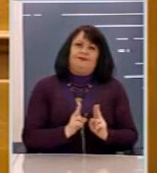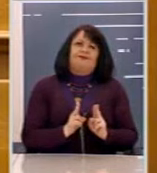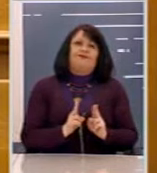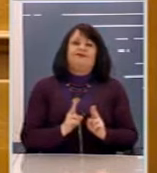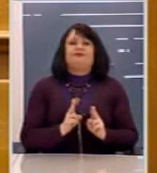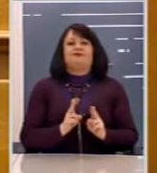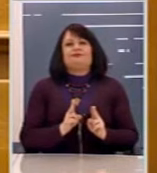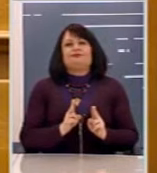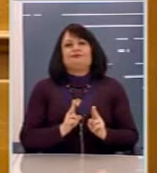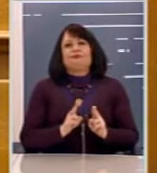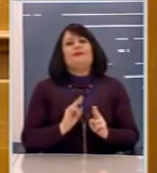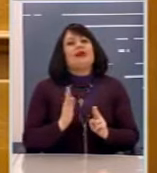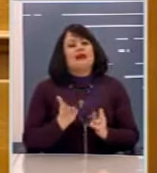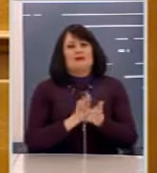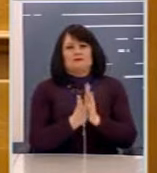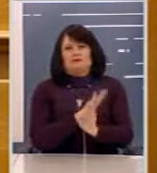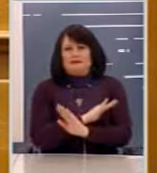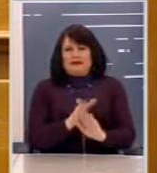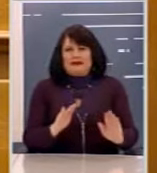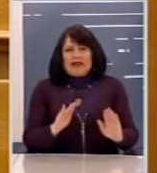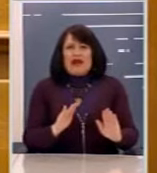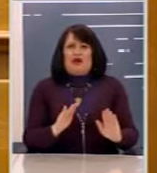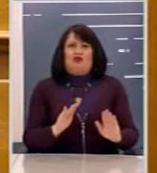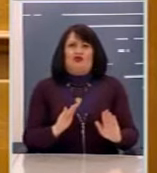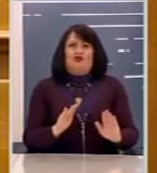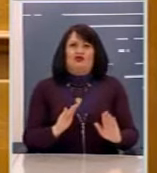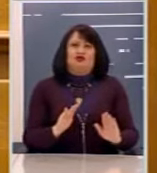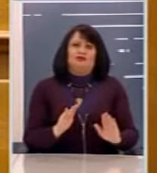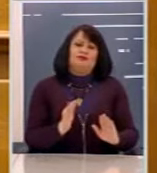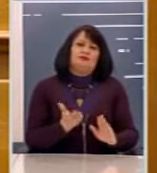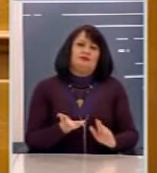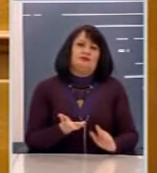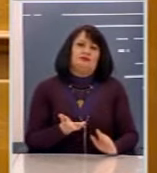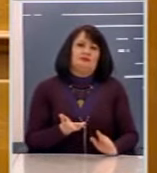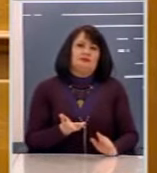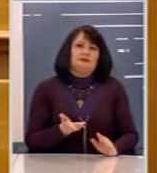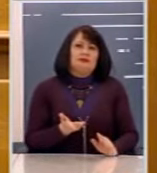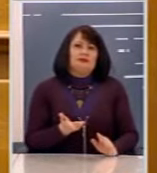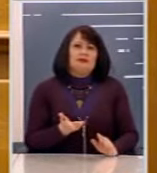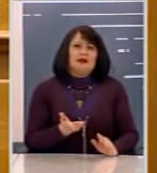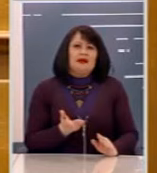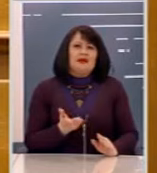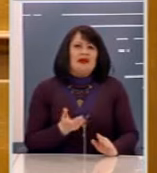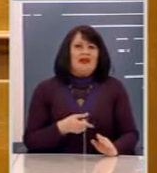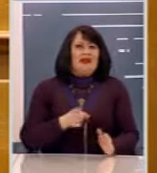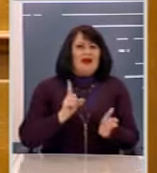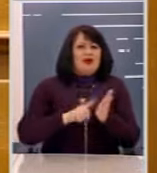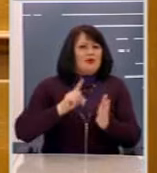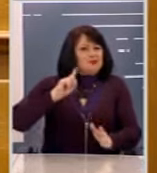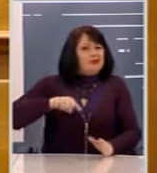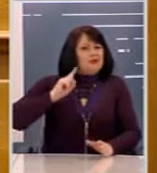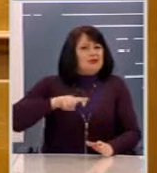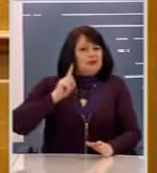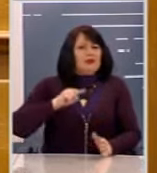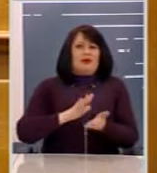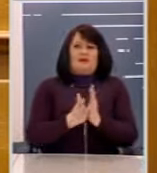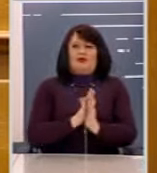ή εξαλείφοντας ένα θύλακα εγνωσμένης ανομίας και διαφθοράς.